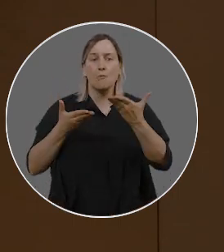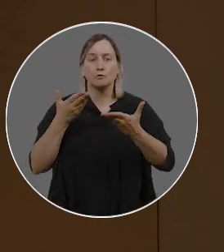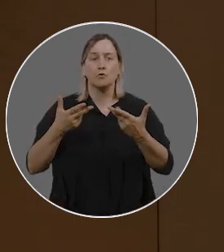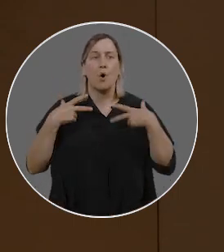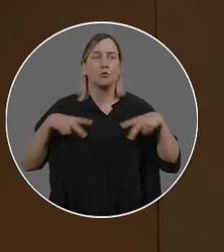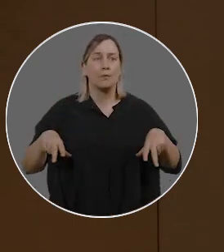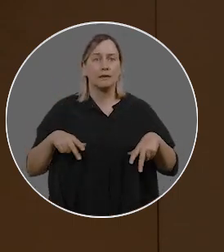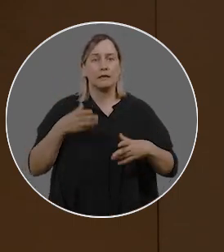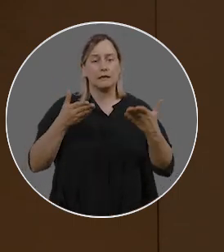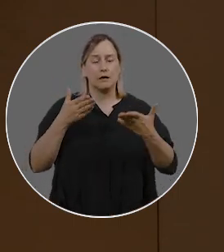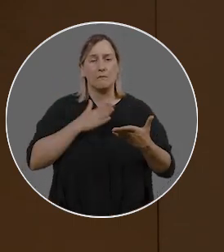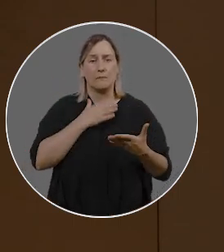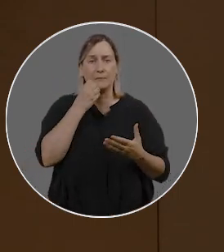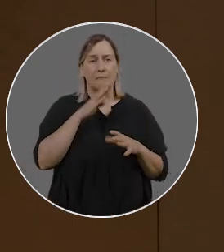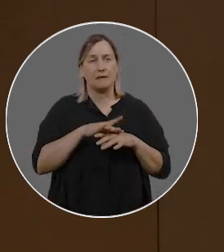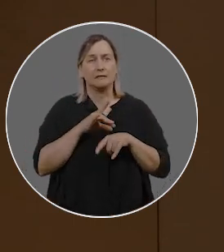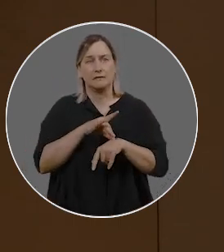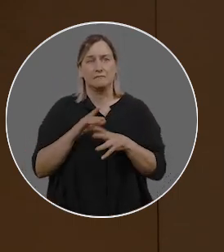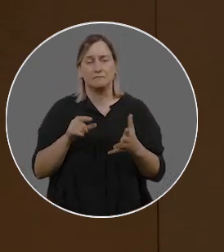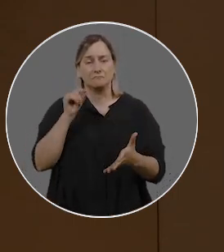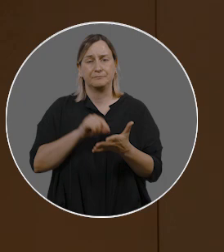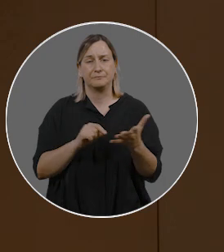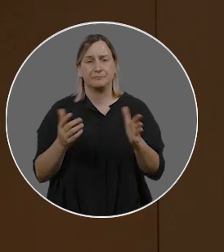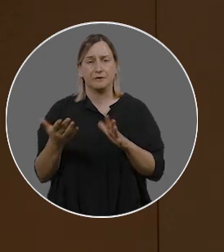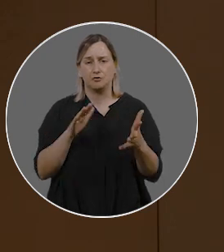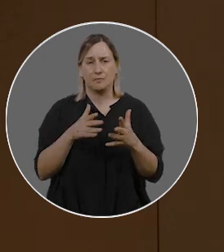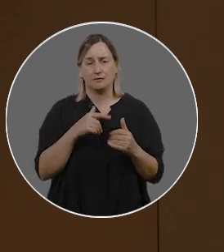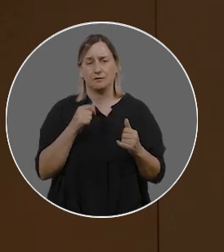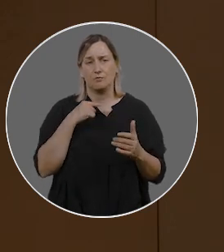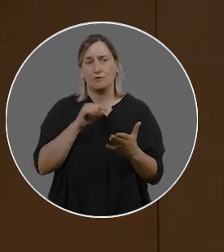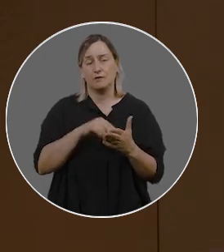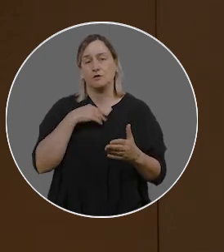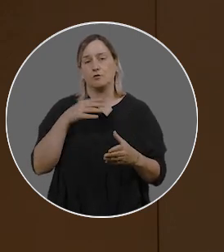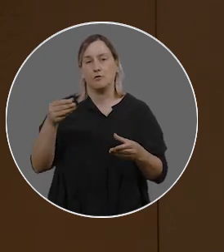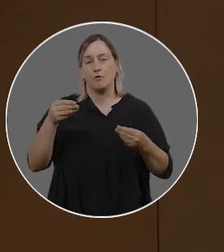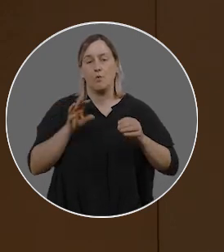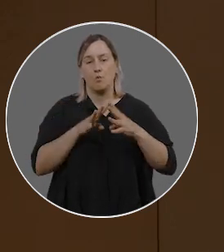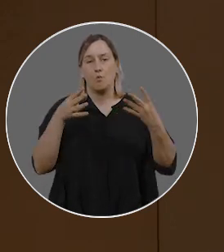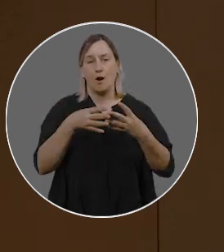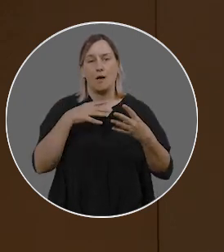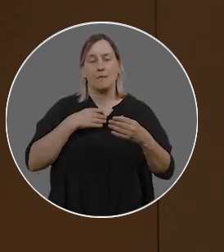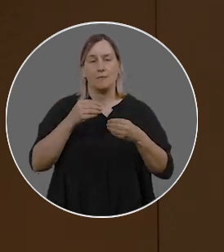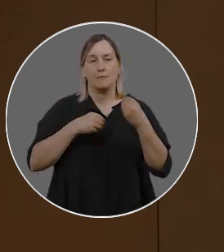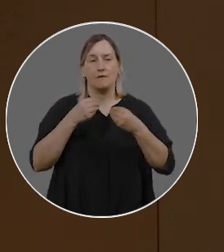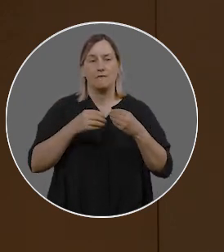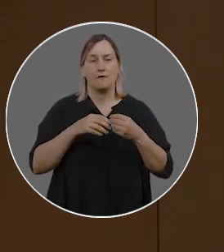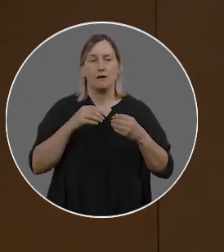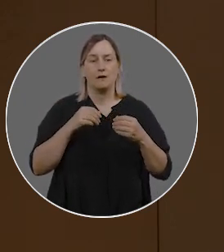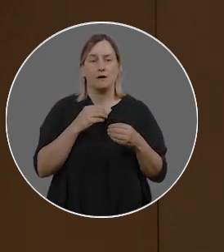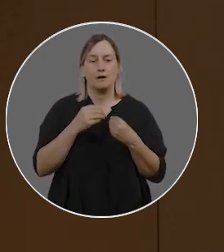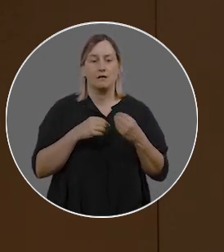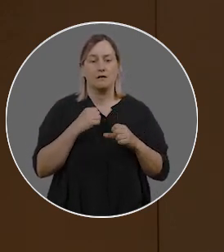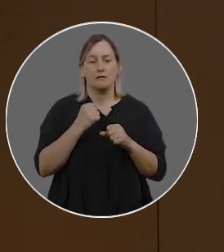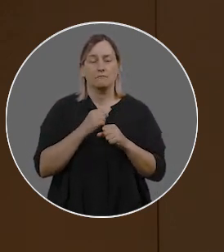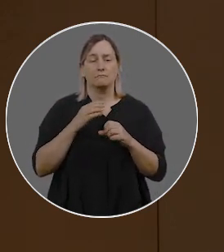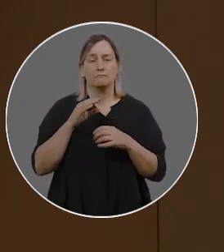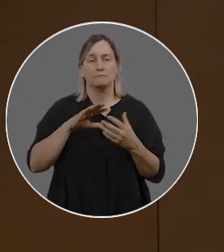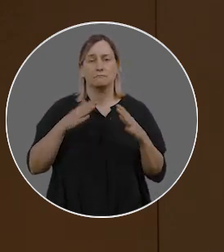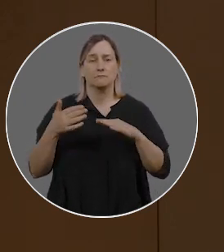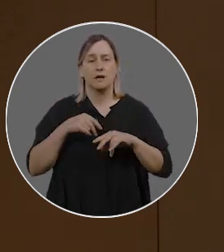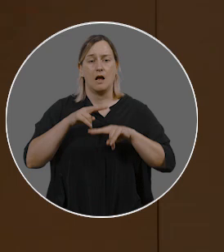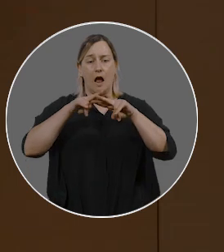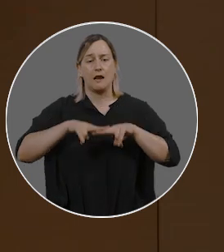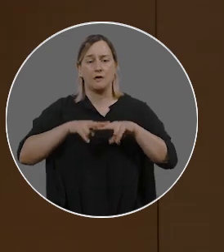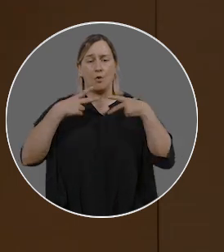bé per tenir una orientació ràpida, no? Si jo agafo la meva web, quan arribeu a casa, agafeu la vostra web i passeu un